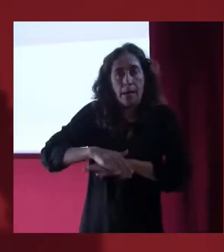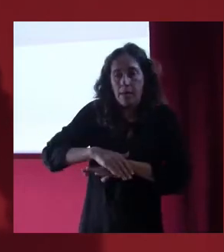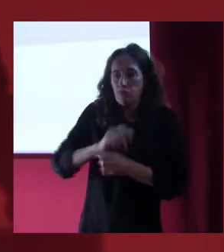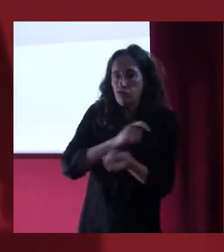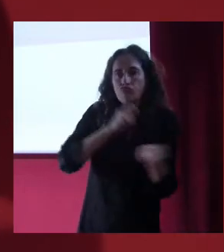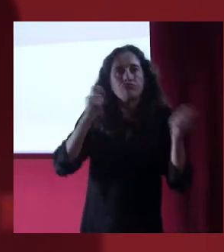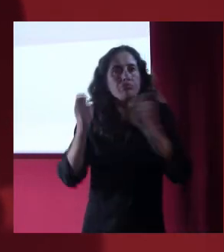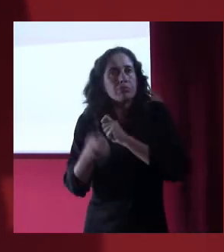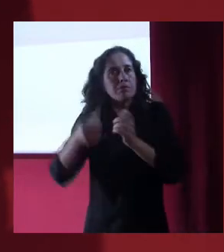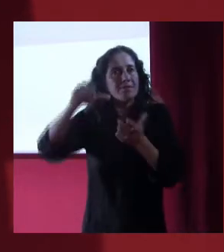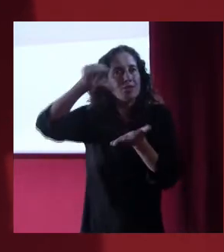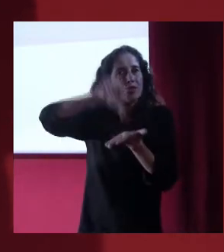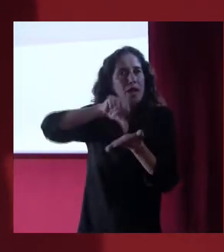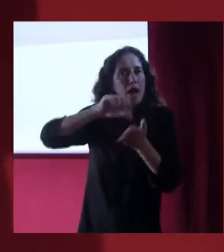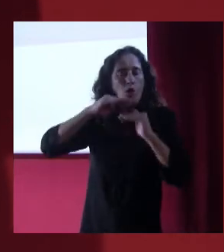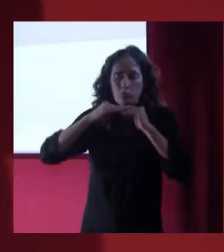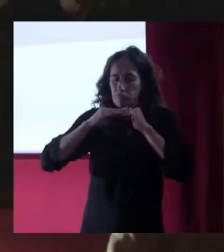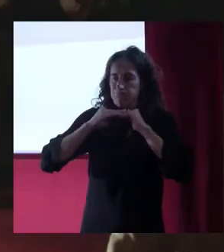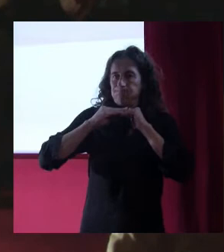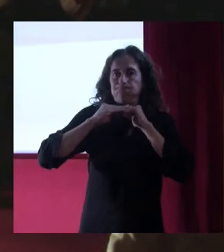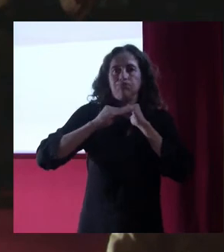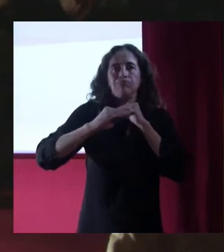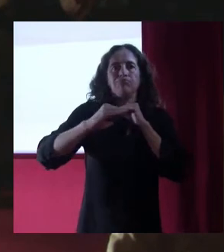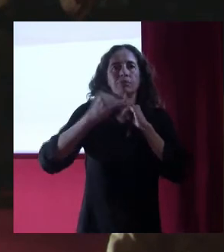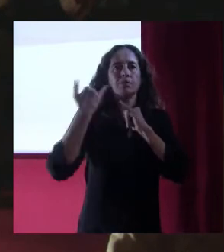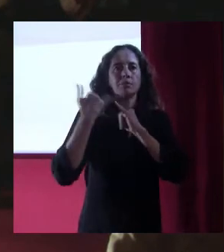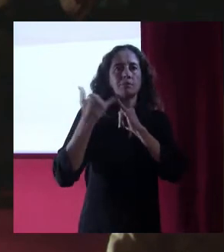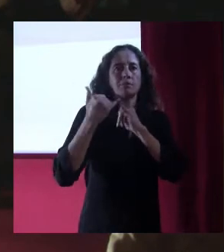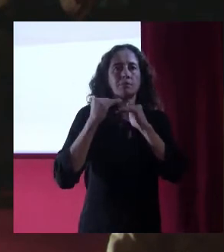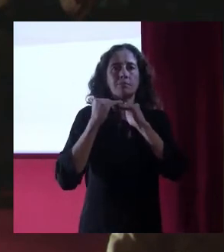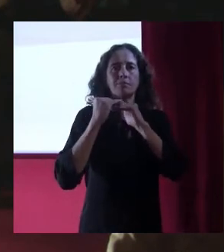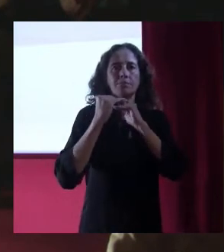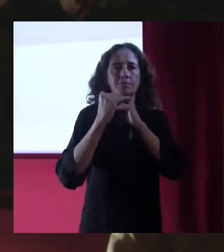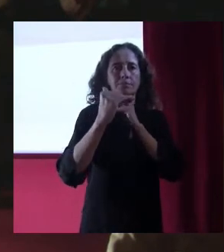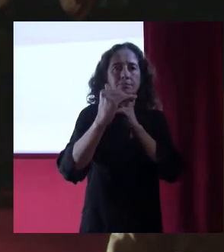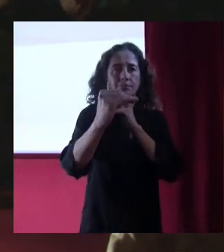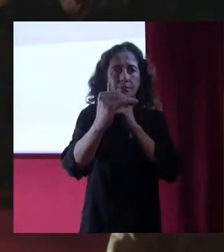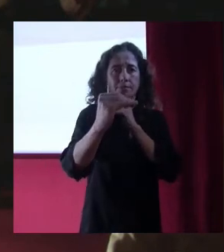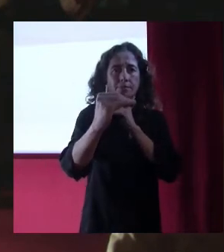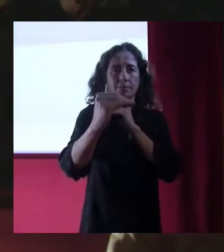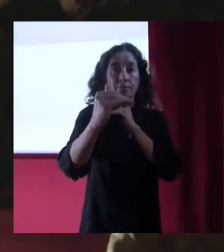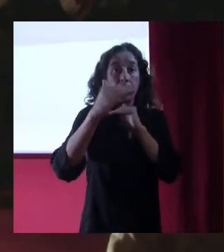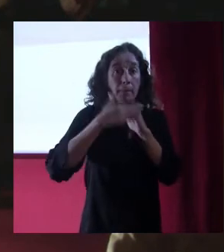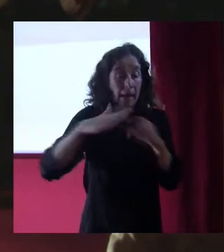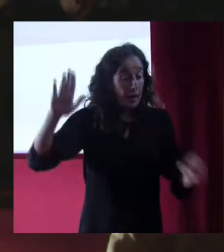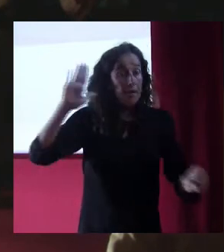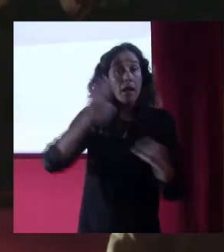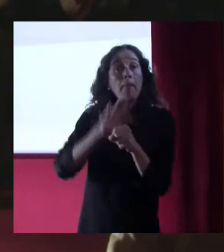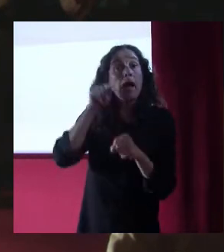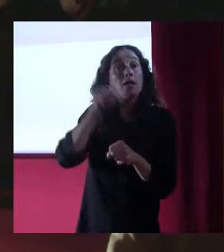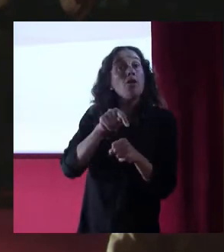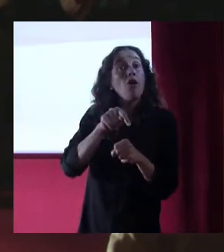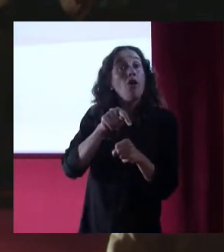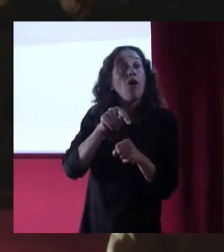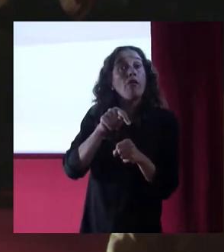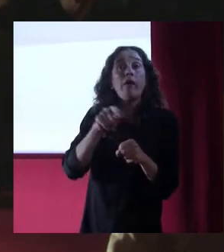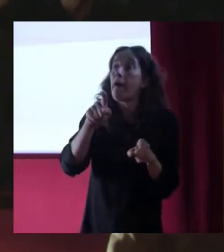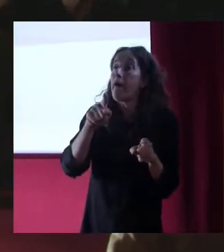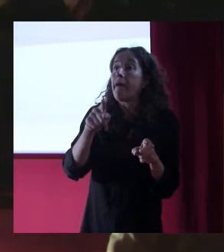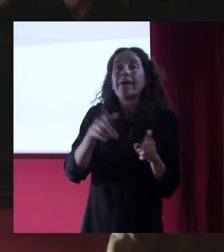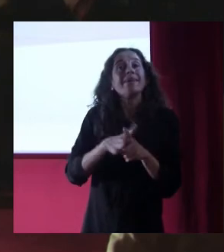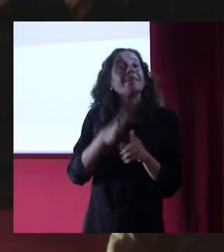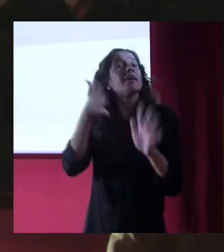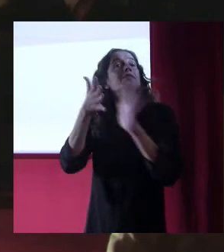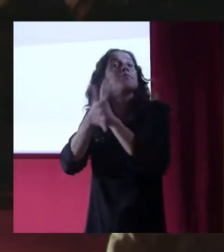ciutat autosuficient i sostenible. Per tapar aquest fracàs, ens han volgut fer creure que